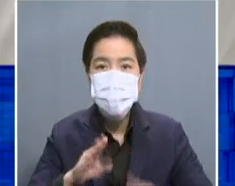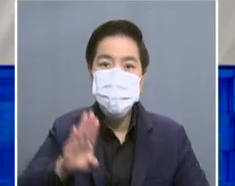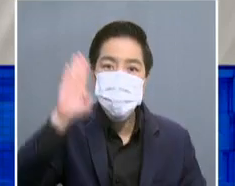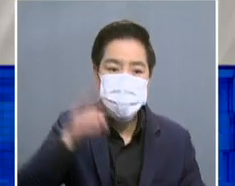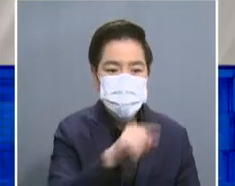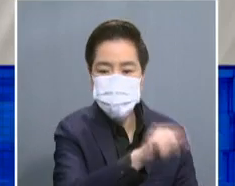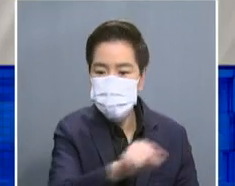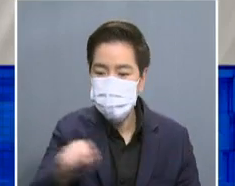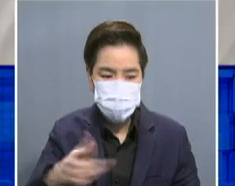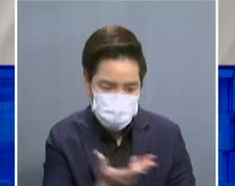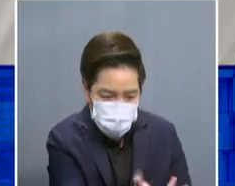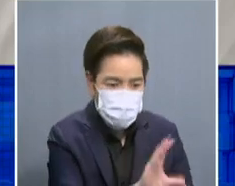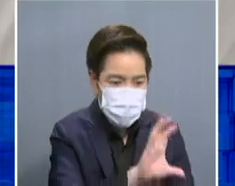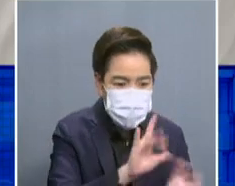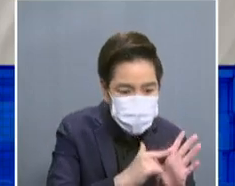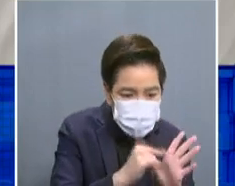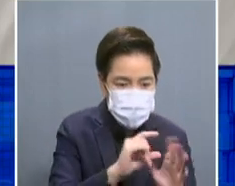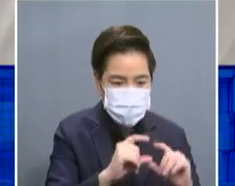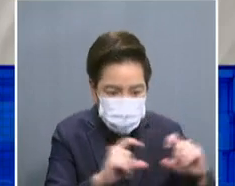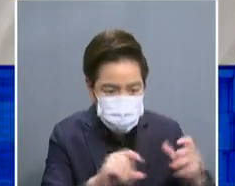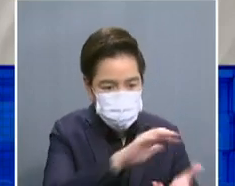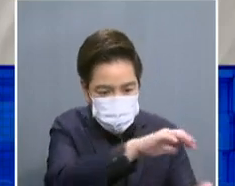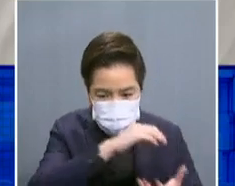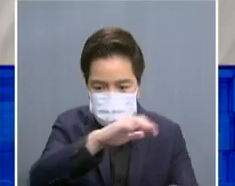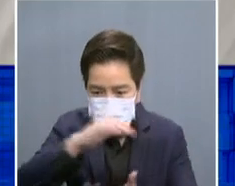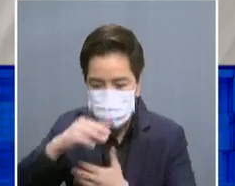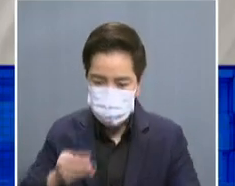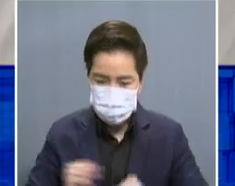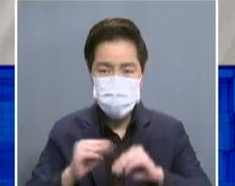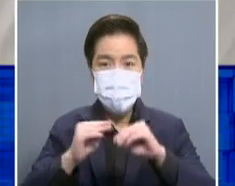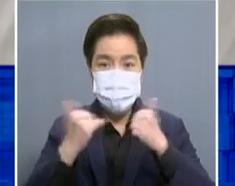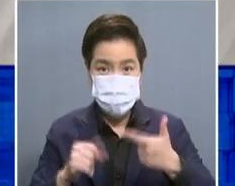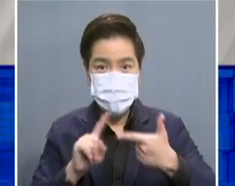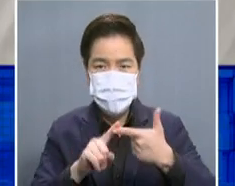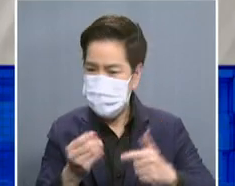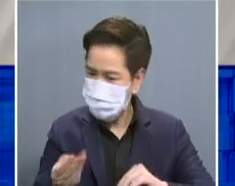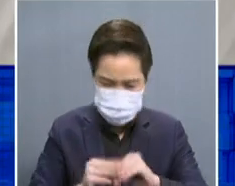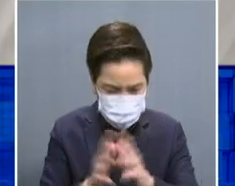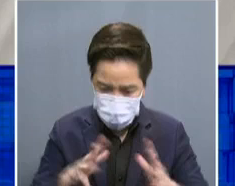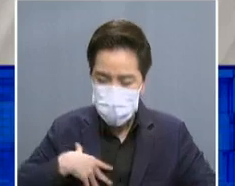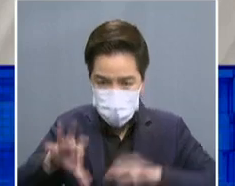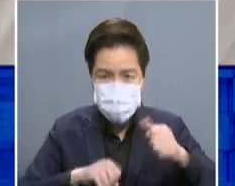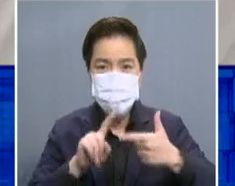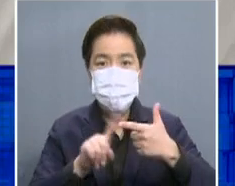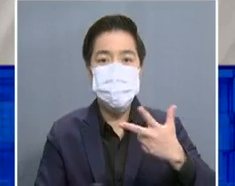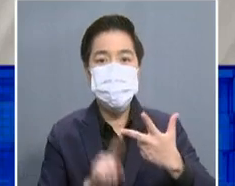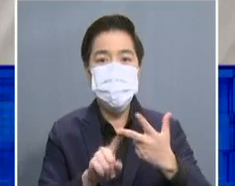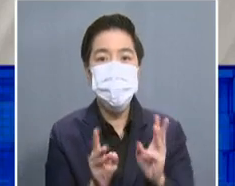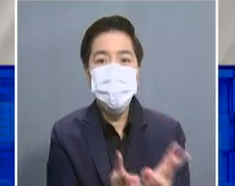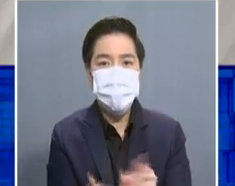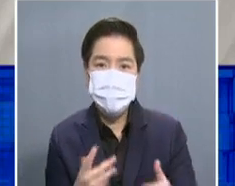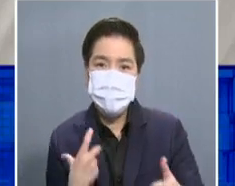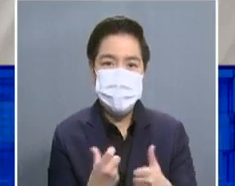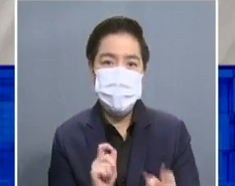คซีนหลายรายมากขึ้นเพื่อที่จะเพิ่มโอกาสในการได้วัคซีนให้เพิ่มเร็วขึ้นและมากขึ้นนะฮะ3ก็คือการปรับแนวทางการ